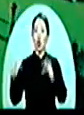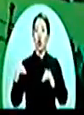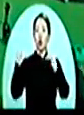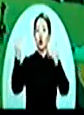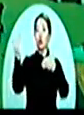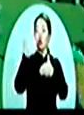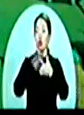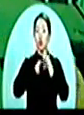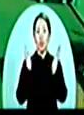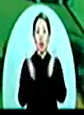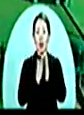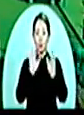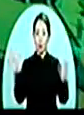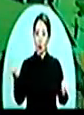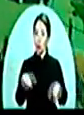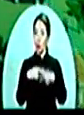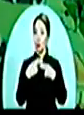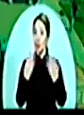хөтөлснийг хамтдаа дүгнцгээе.